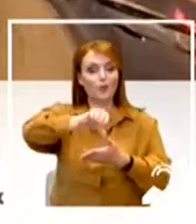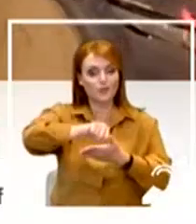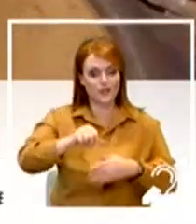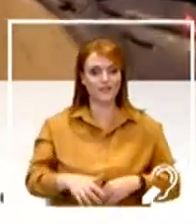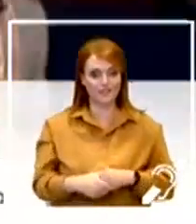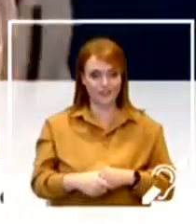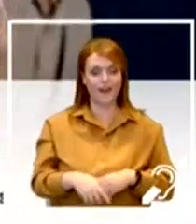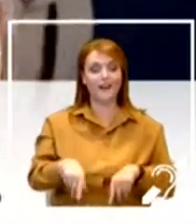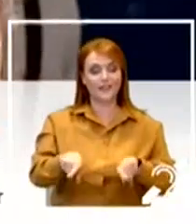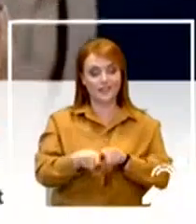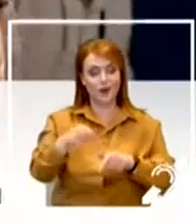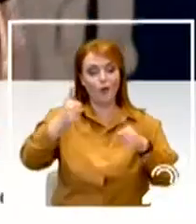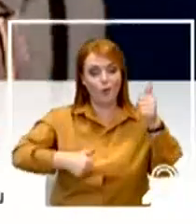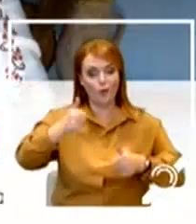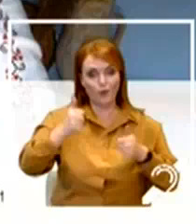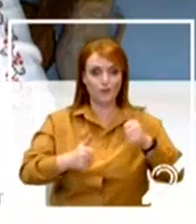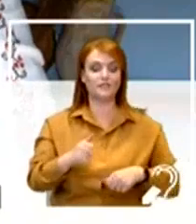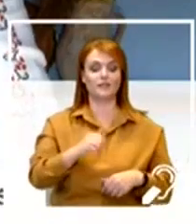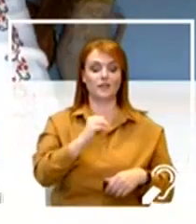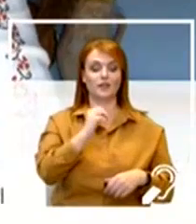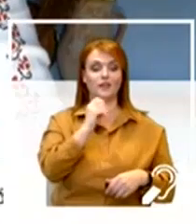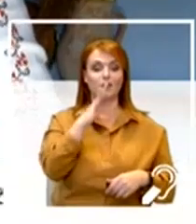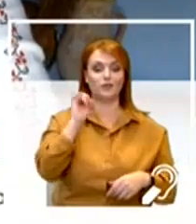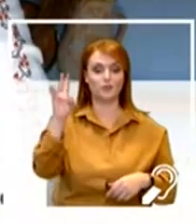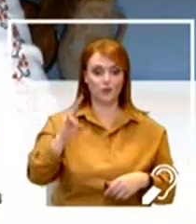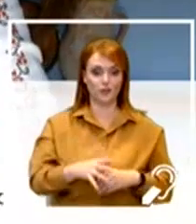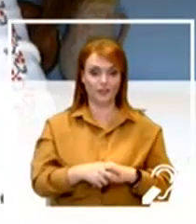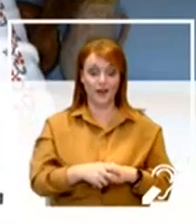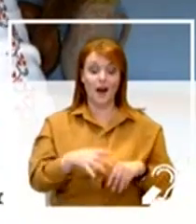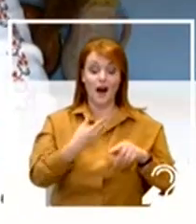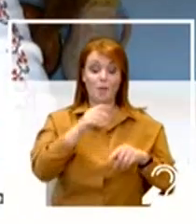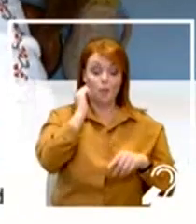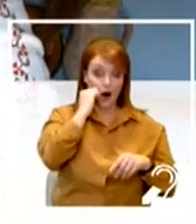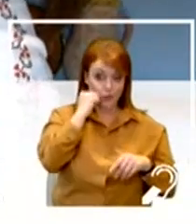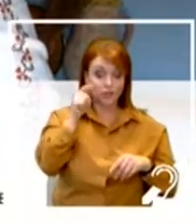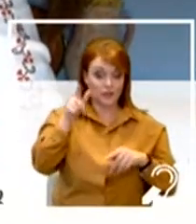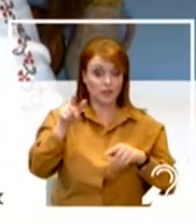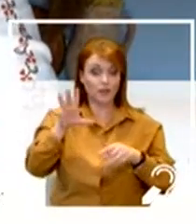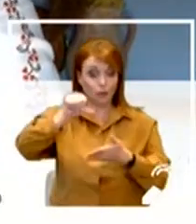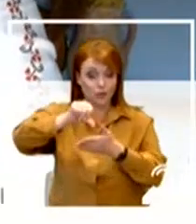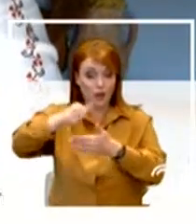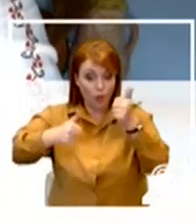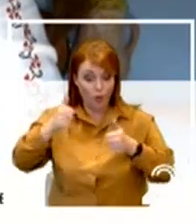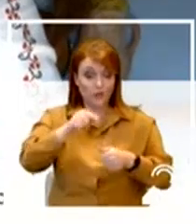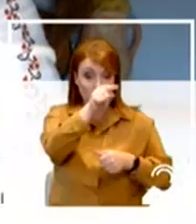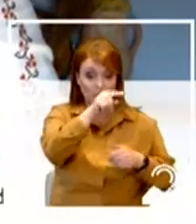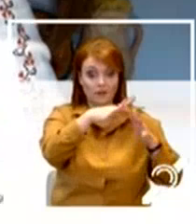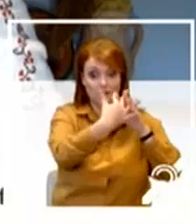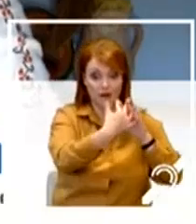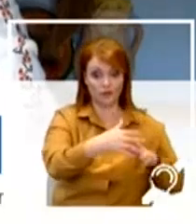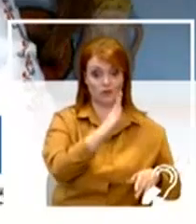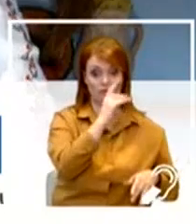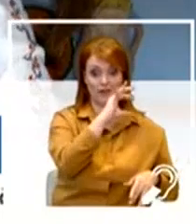din Văleni a cucerit o lume întreagă. Așa cum se întâlnește un oaspete într-o casă proprie. Chiar să veniți și la